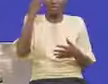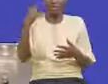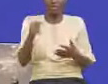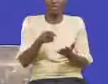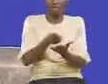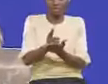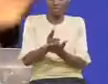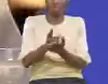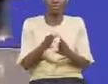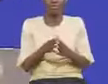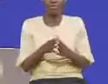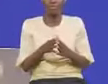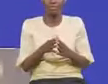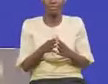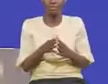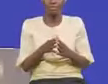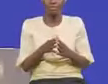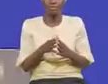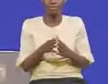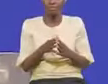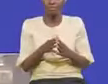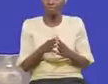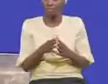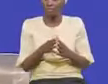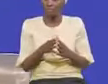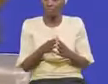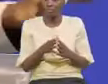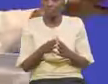alebo ava nyate pela posi je lame